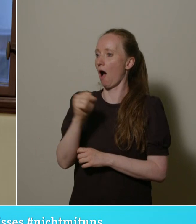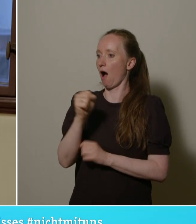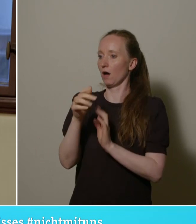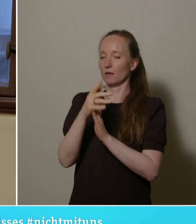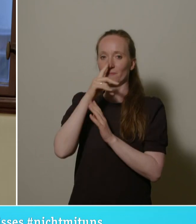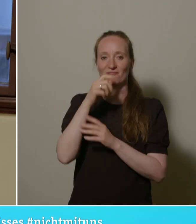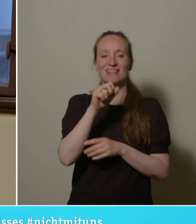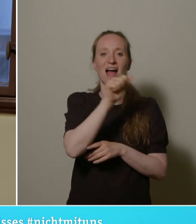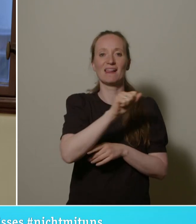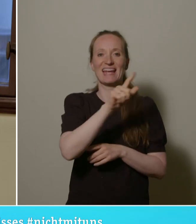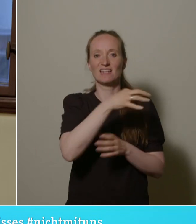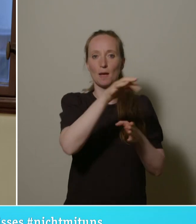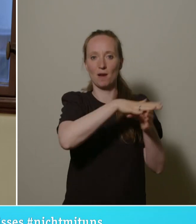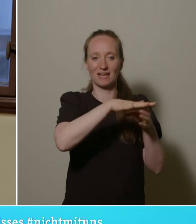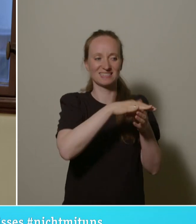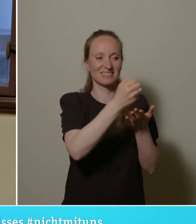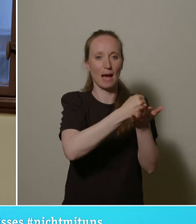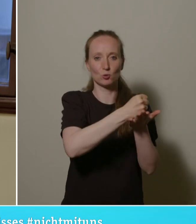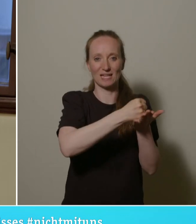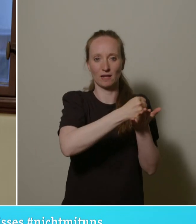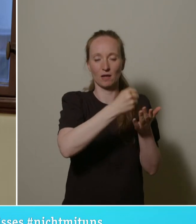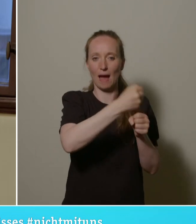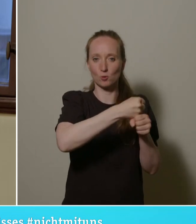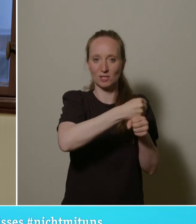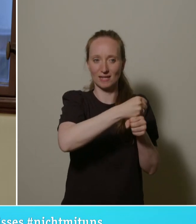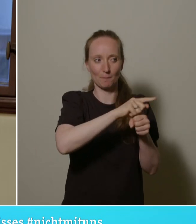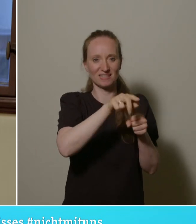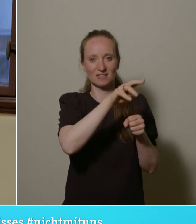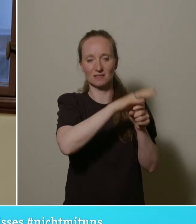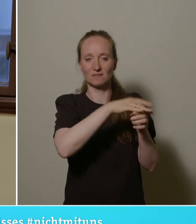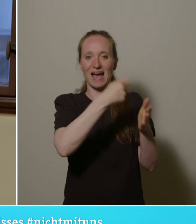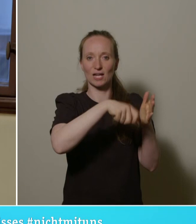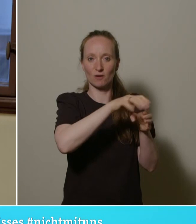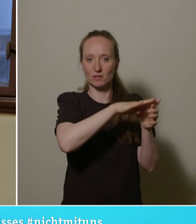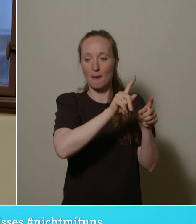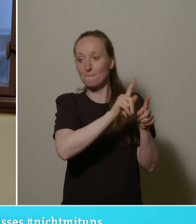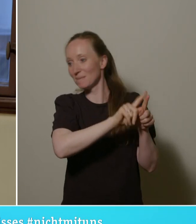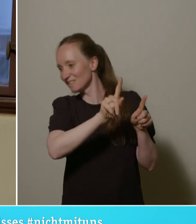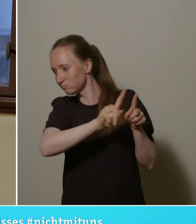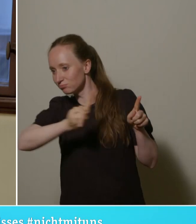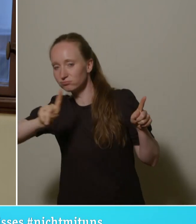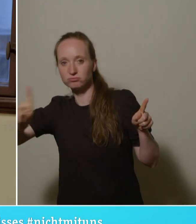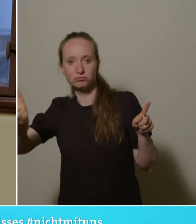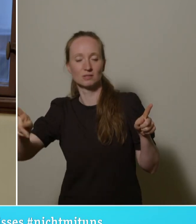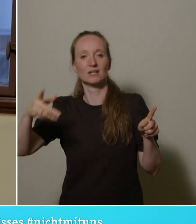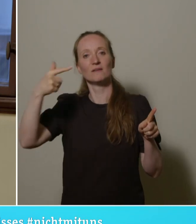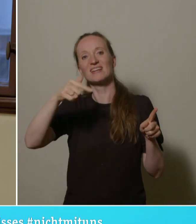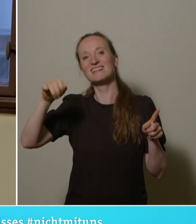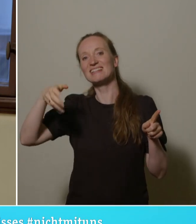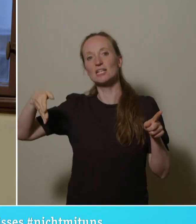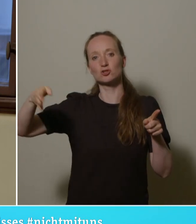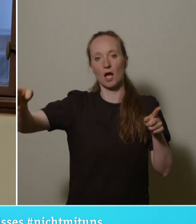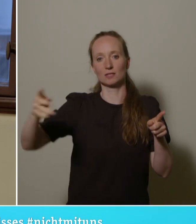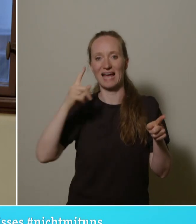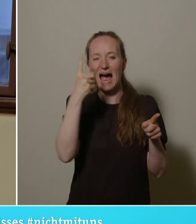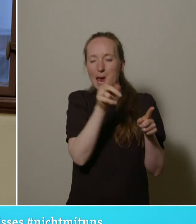die Apotheke ist, wo die Einkaufshalle ist, bis zum altersgerechten Block in der Tiegstraße ihre Tasche nicht richtig tragen können oder nicht